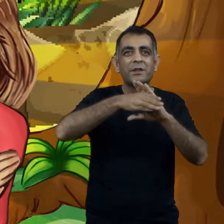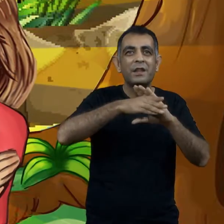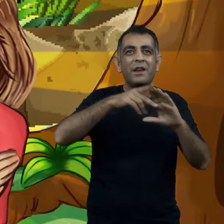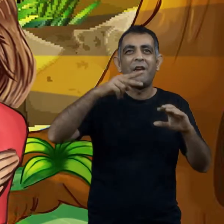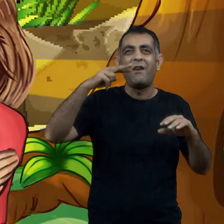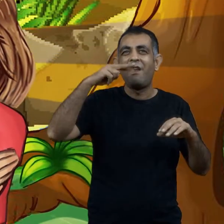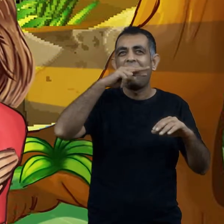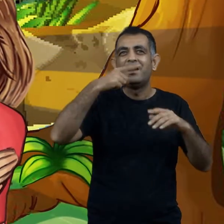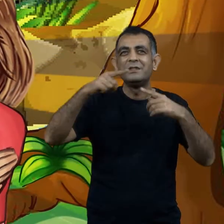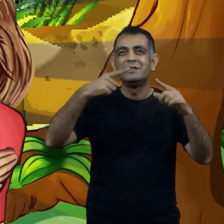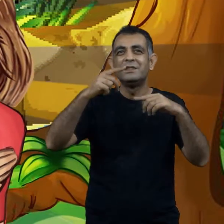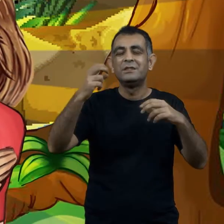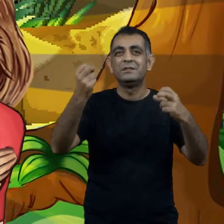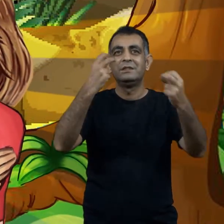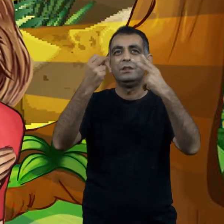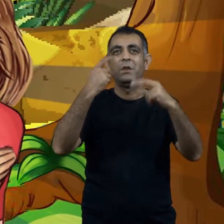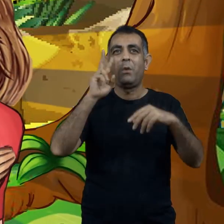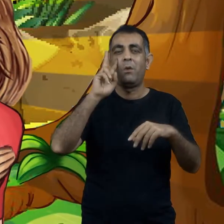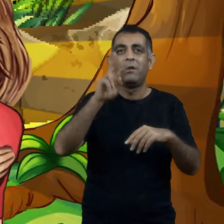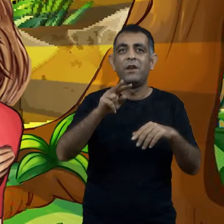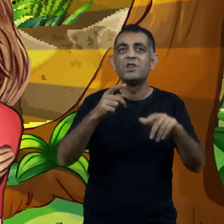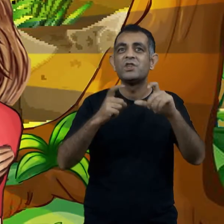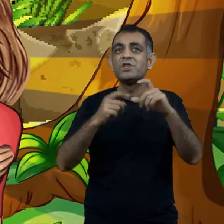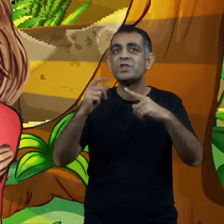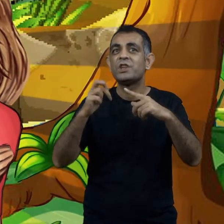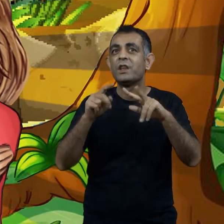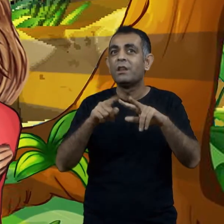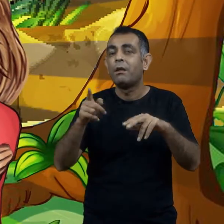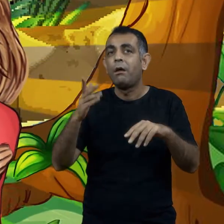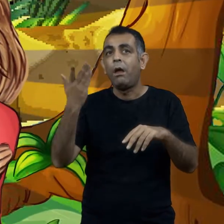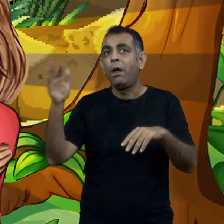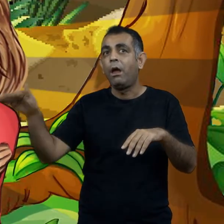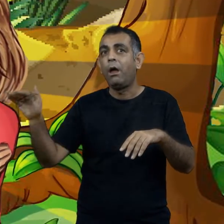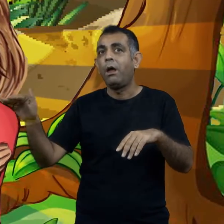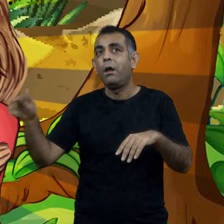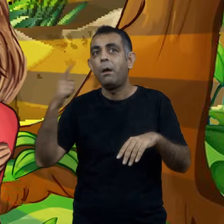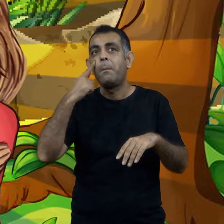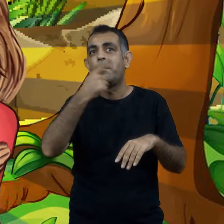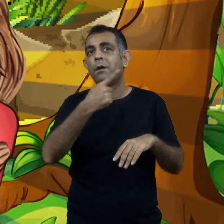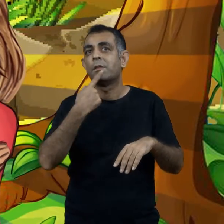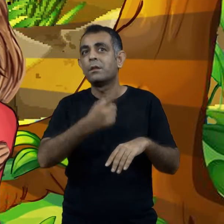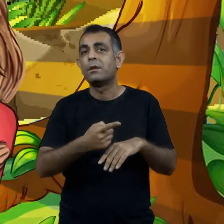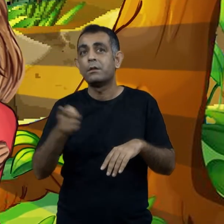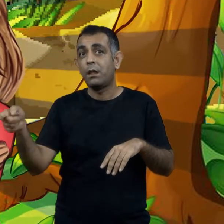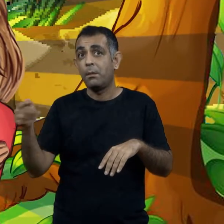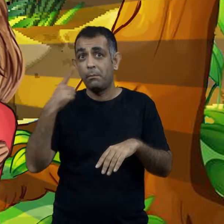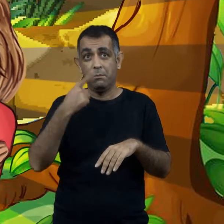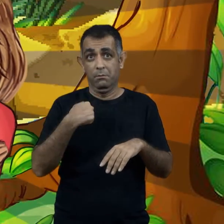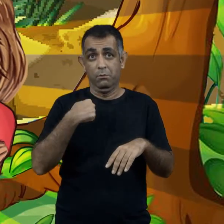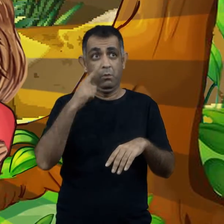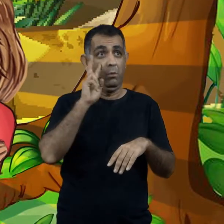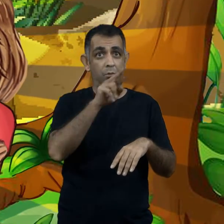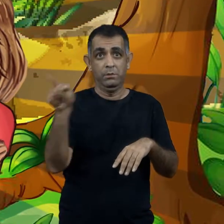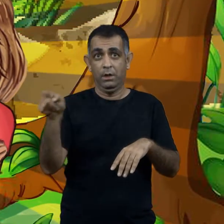ilerideki mağaranın içinden renk renk ışıklar geldiğini fark ettiler. Şirin hayretle mağarayı göstererek...